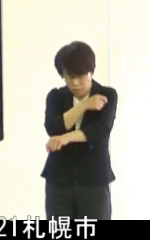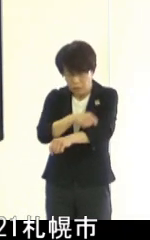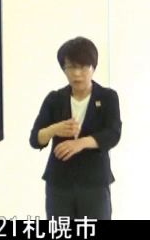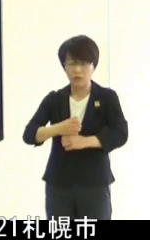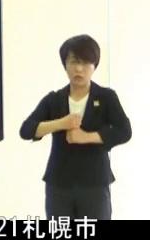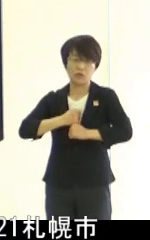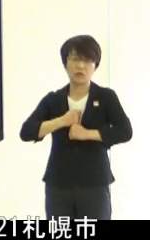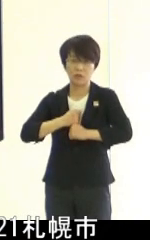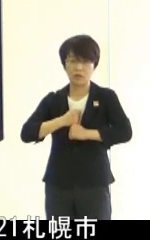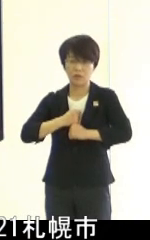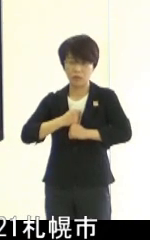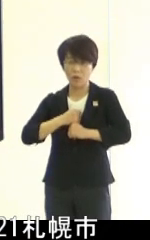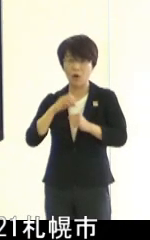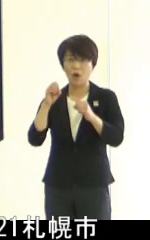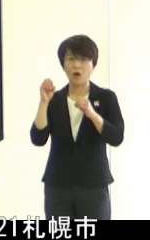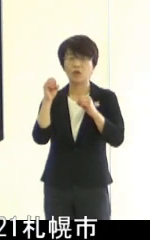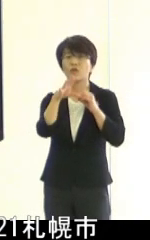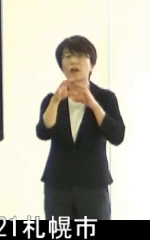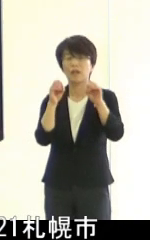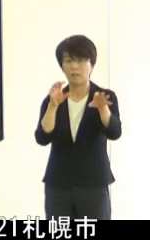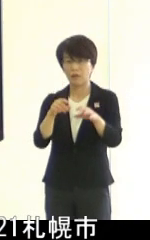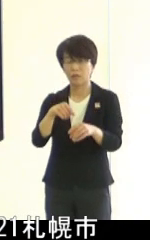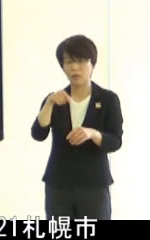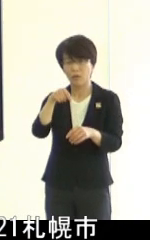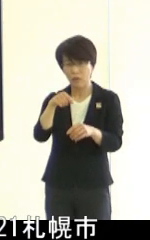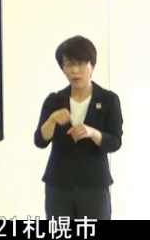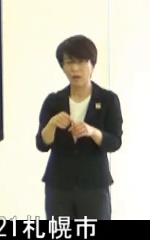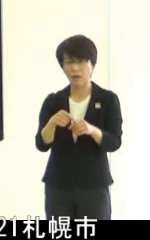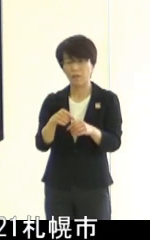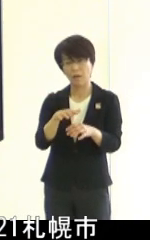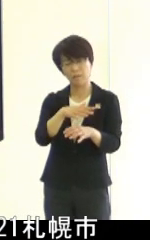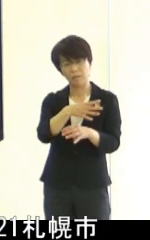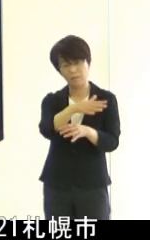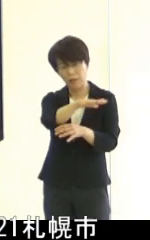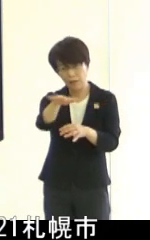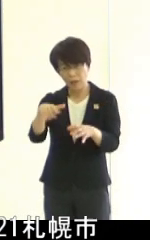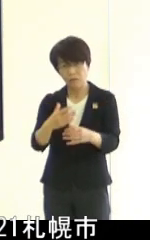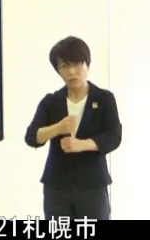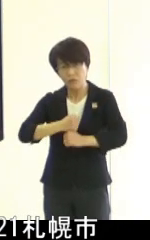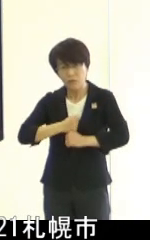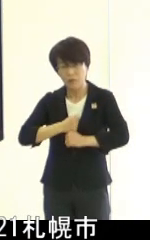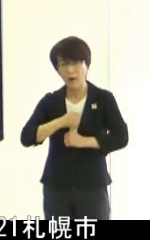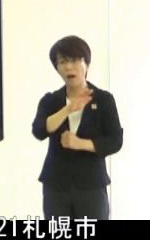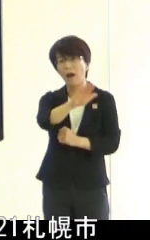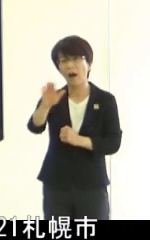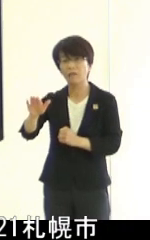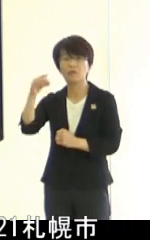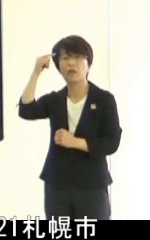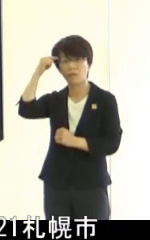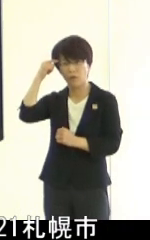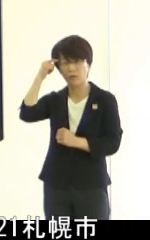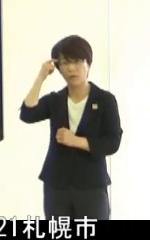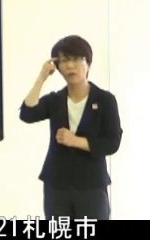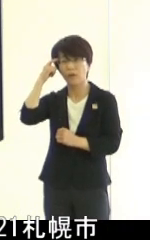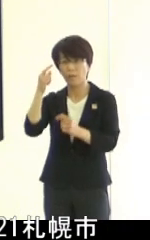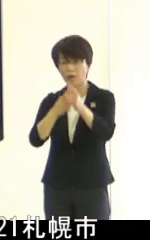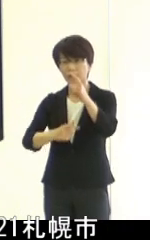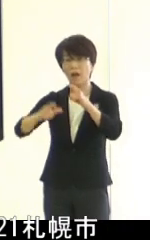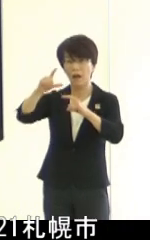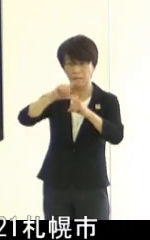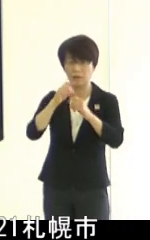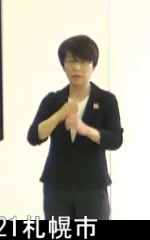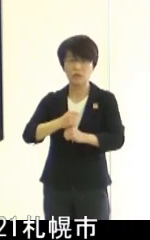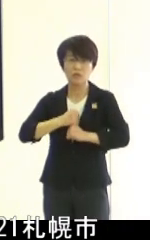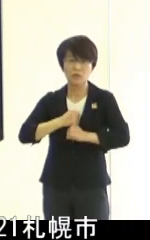方々食事の場面そこでは汁をしていただいているというふうに思いますけれどももう一つ注意をしていただきたいのは